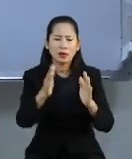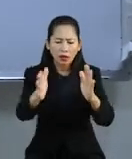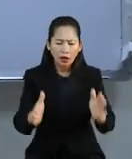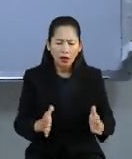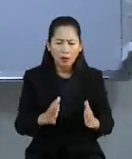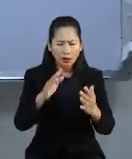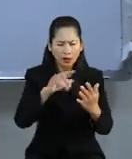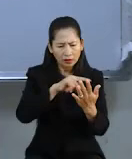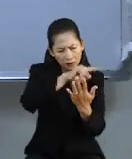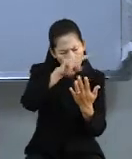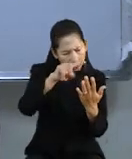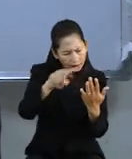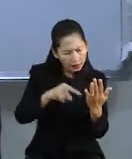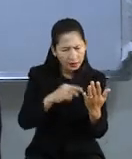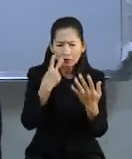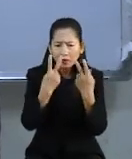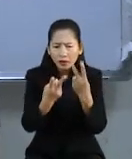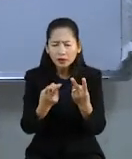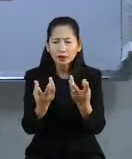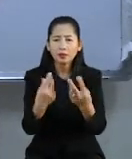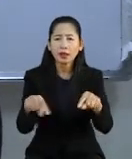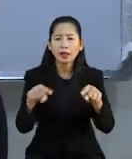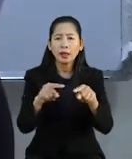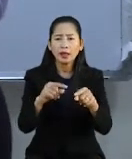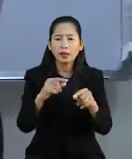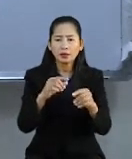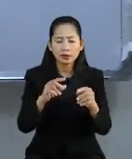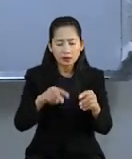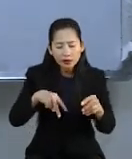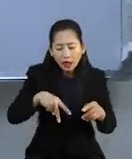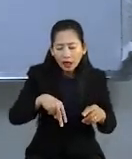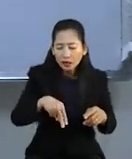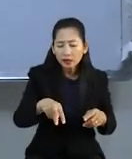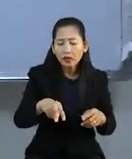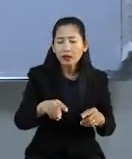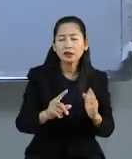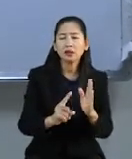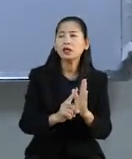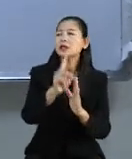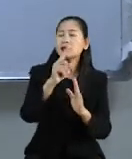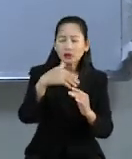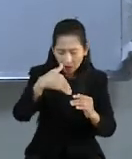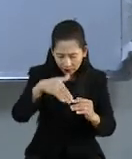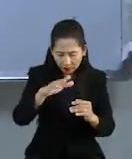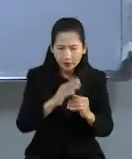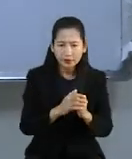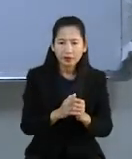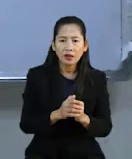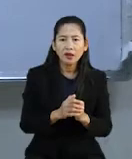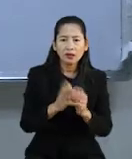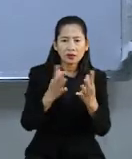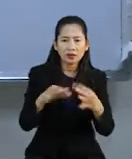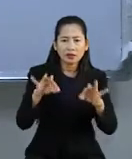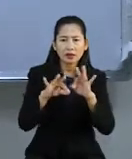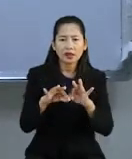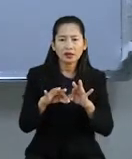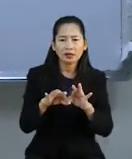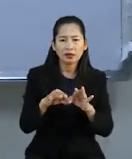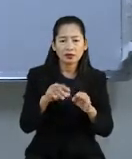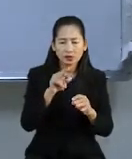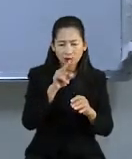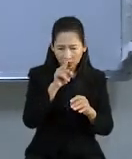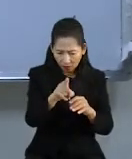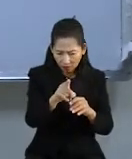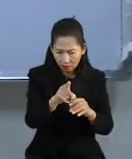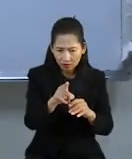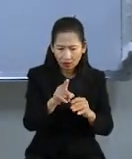rồi phẳng tì mơ lệ và ca sầm khăn kia chung các cái áo prap thắng pe để khmôi na từ trắng từ khẳng trường chả chăng ấy chăng sầm khăn á chung các quạt quạt ở chỗ đây chừng